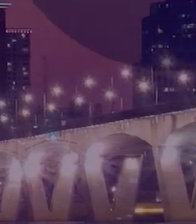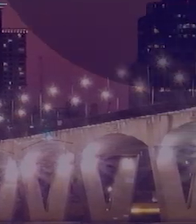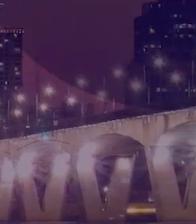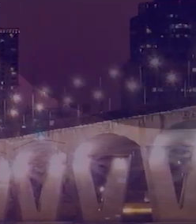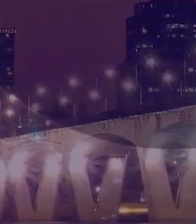n